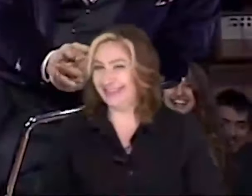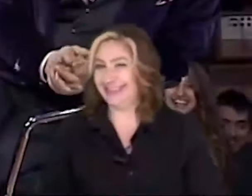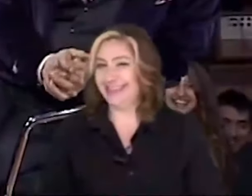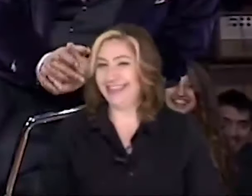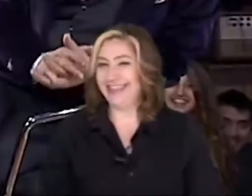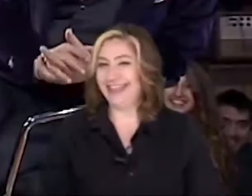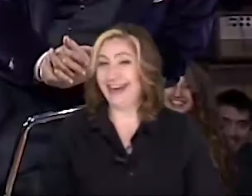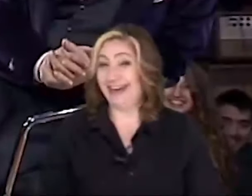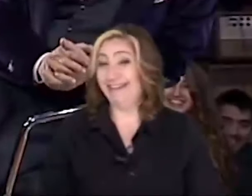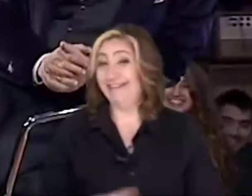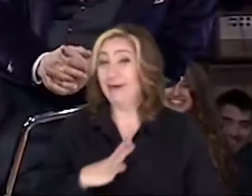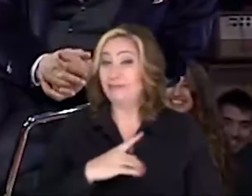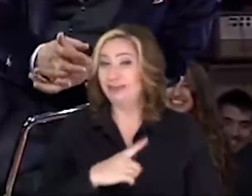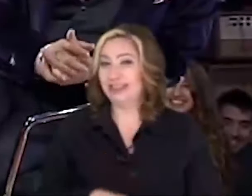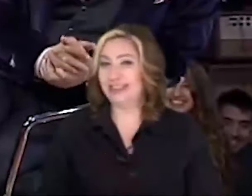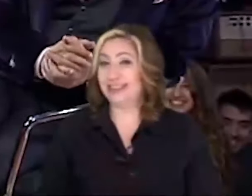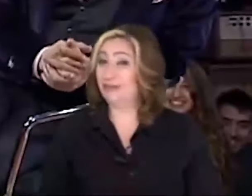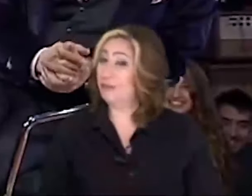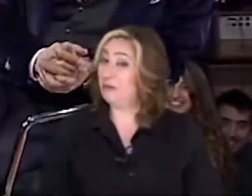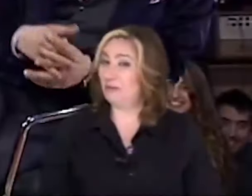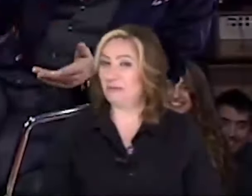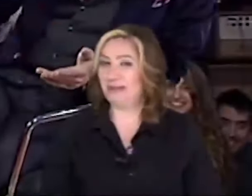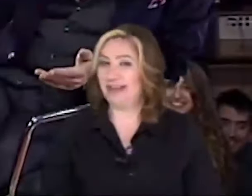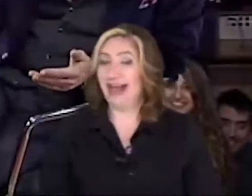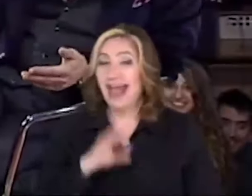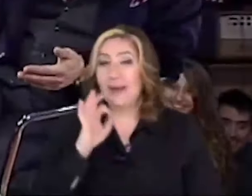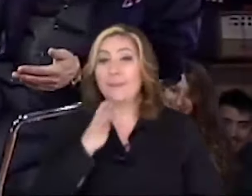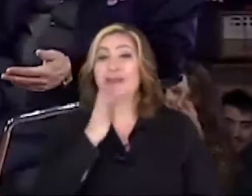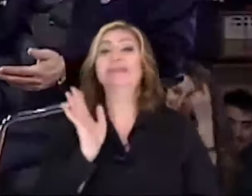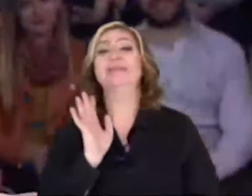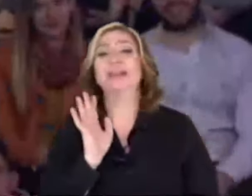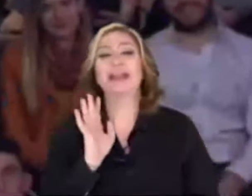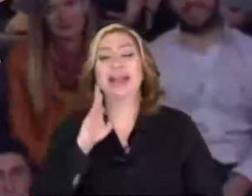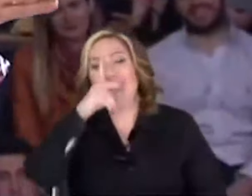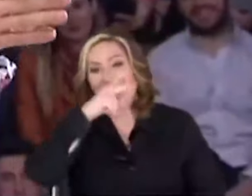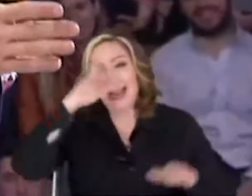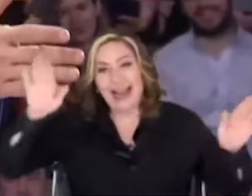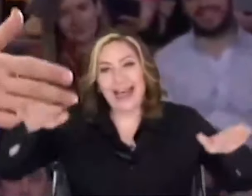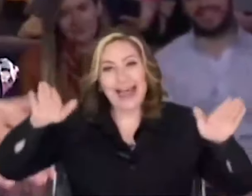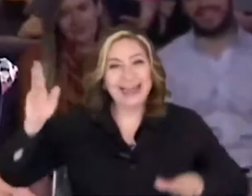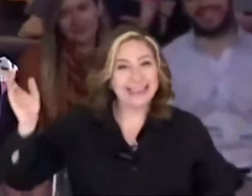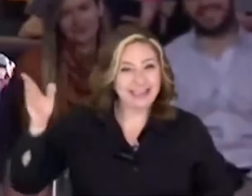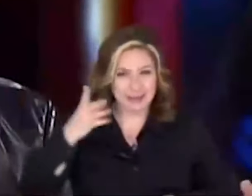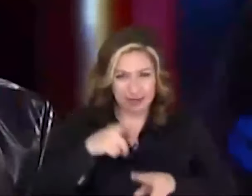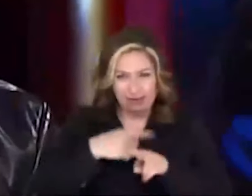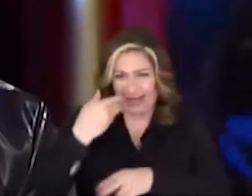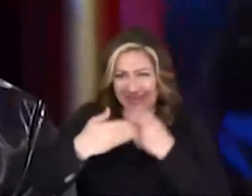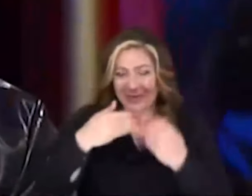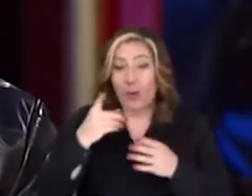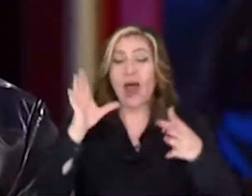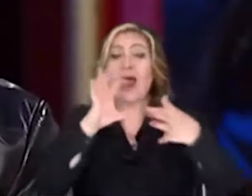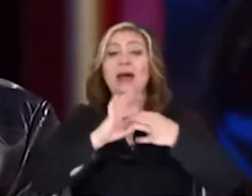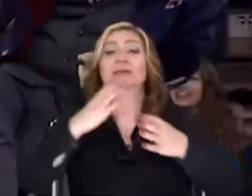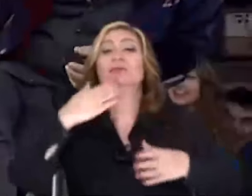gün. Varmış. Meğerse. Allah Allah. Oluyor. Hep bildiğimiz değil mi? Leylekler. Yılmaz anlattı ya işte. Leylek